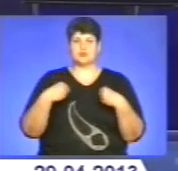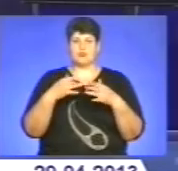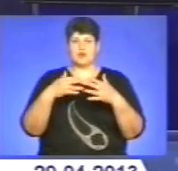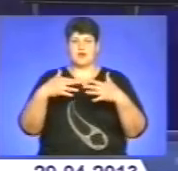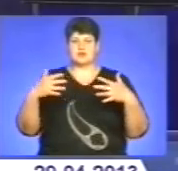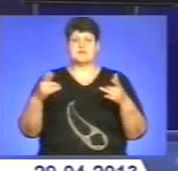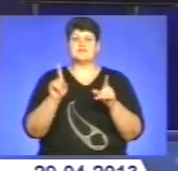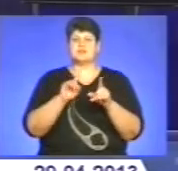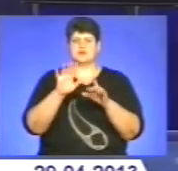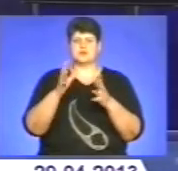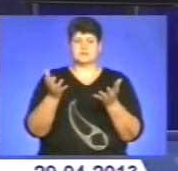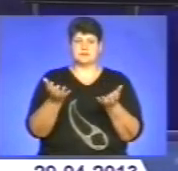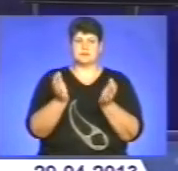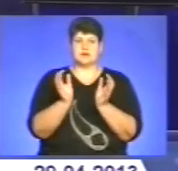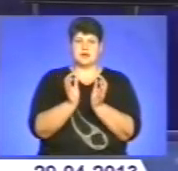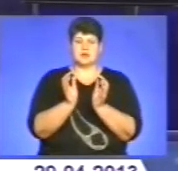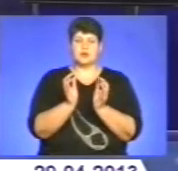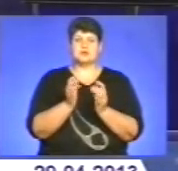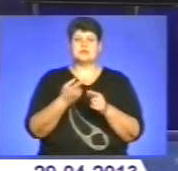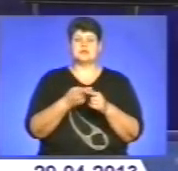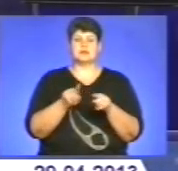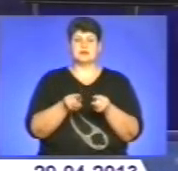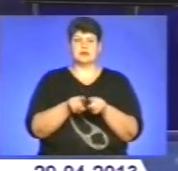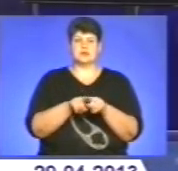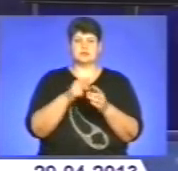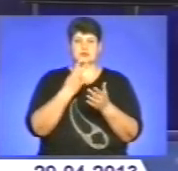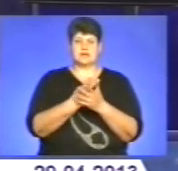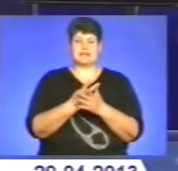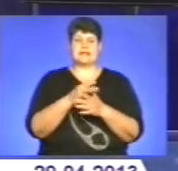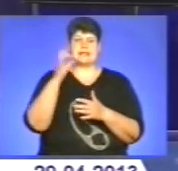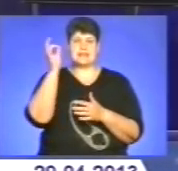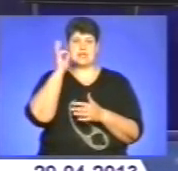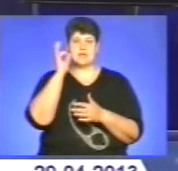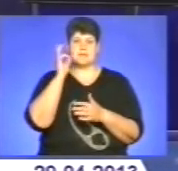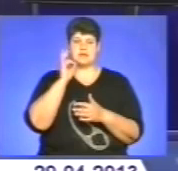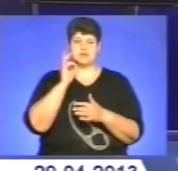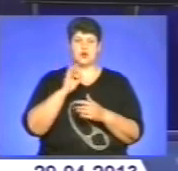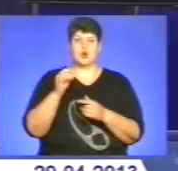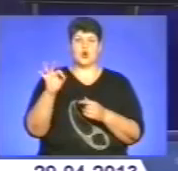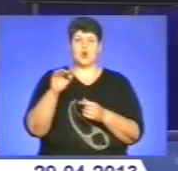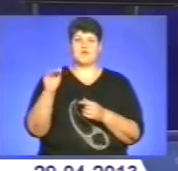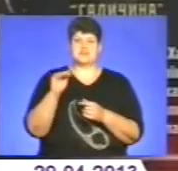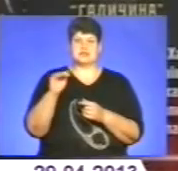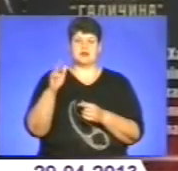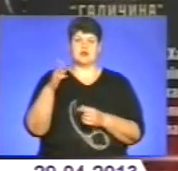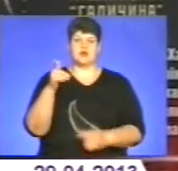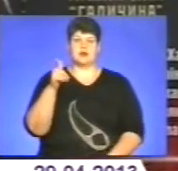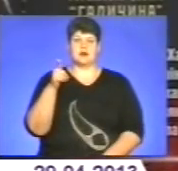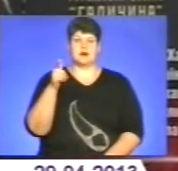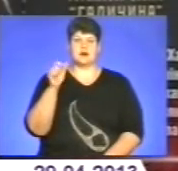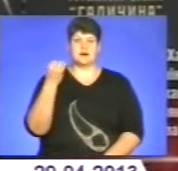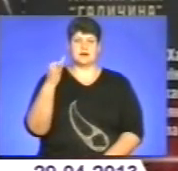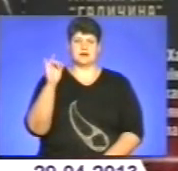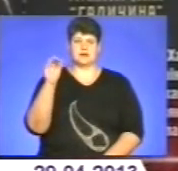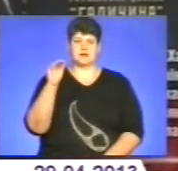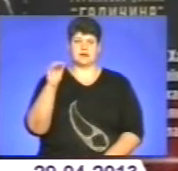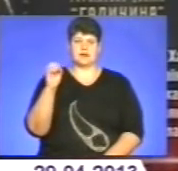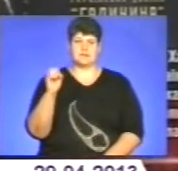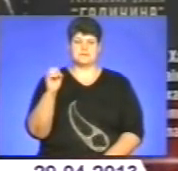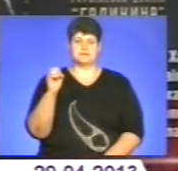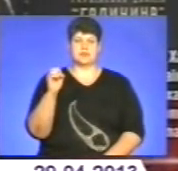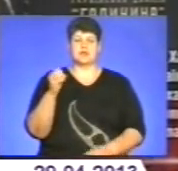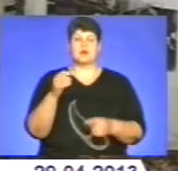збереглося. Також репрезентували книгу спогадів німецького офіцера Вольфа Дітріха Гайке. Українська дивізія